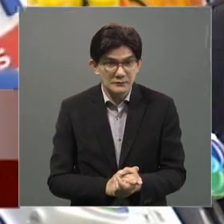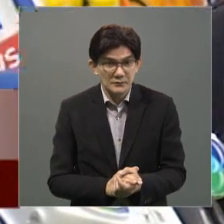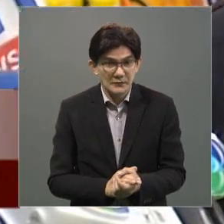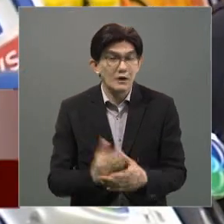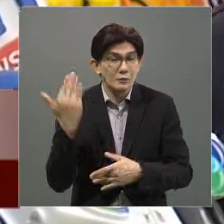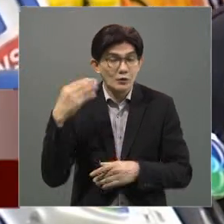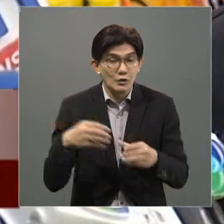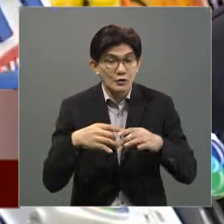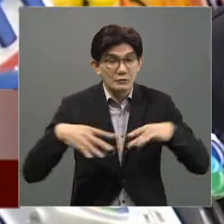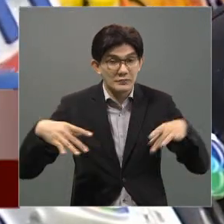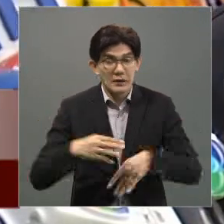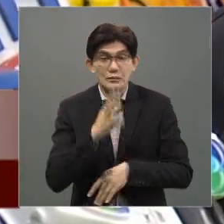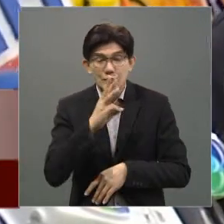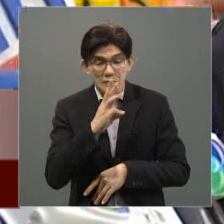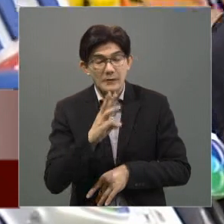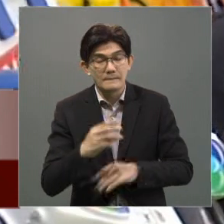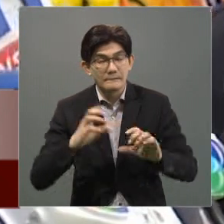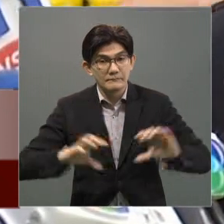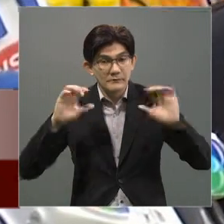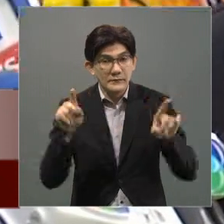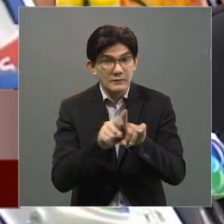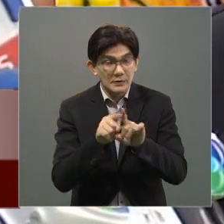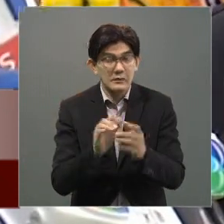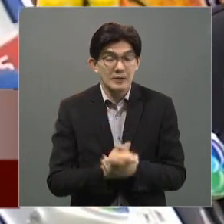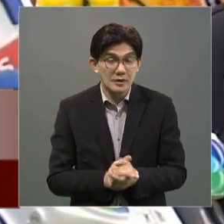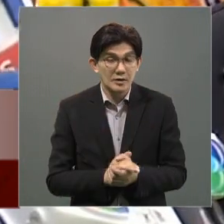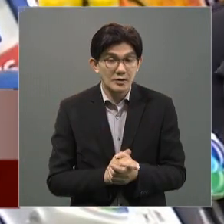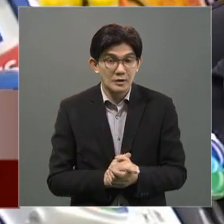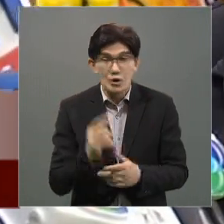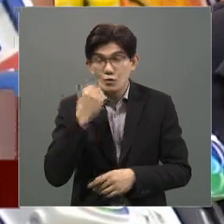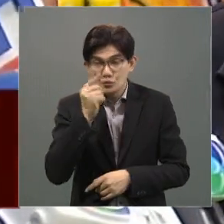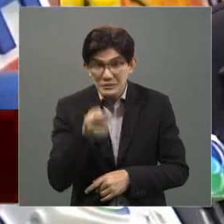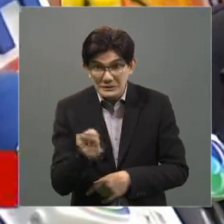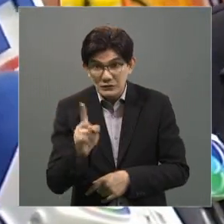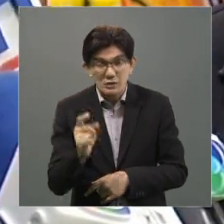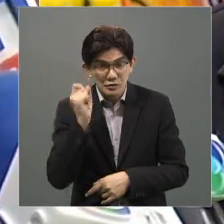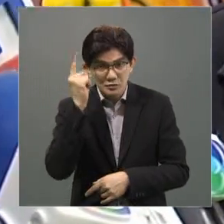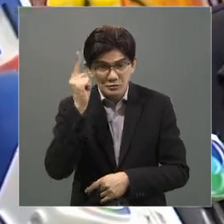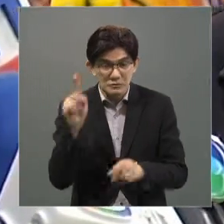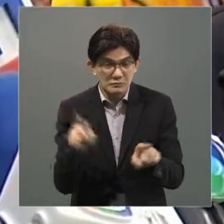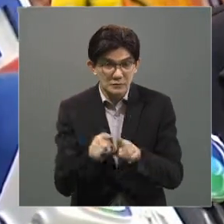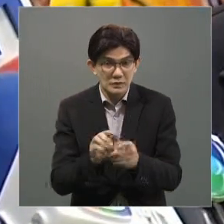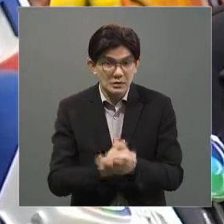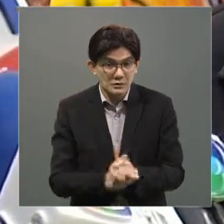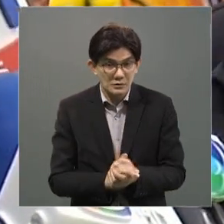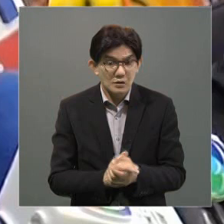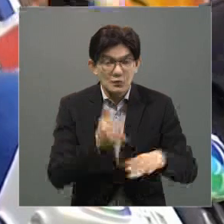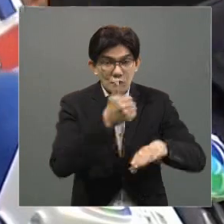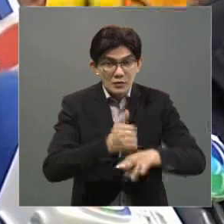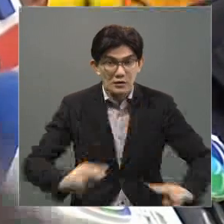มเป็นฝ่ายค้านผมก็กล่าวหารัฐบาลแบบนี้เพราะว่าจริงๆแล้วเนี่ยพูดจริงๆก็เข้าใจรัฐมนตรีทุ